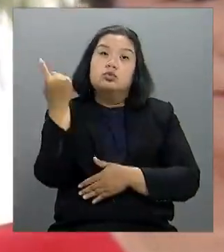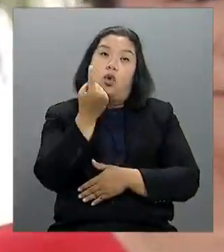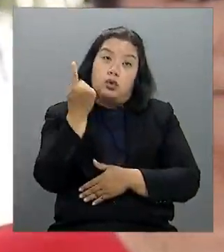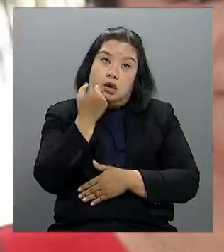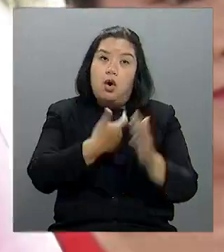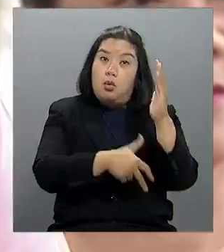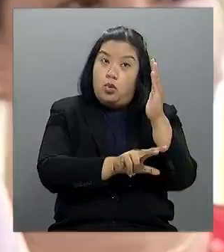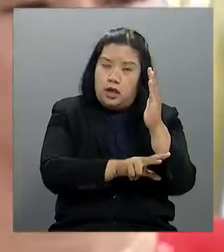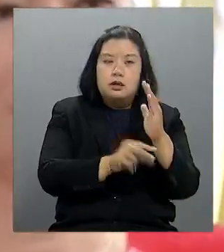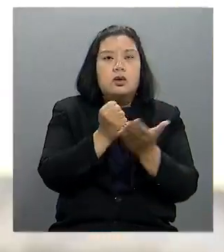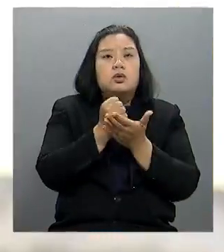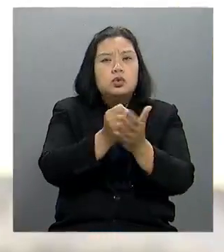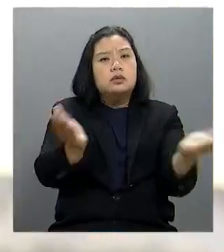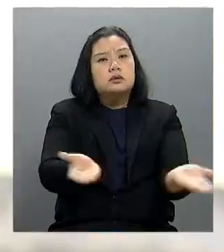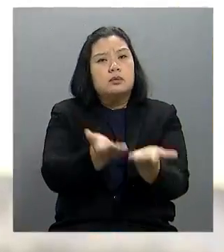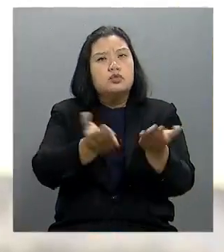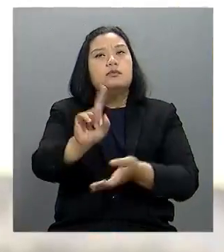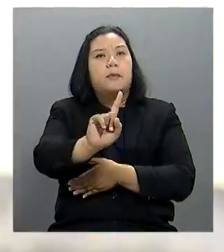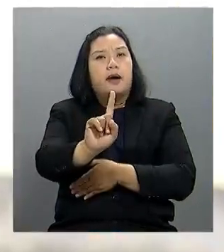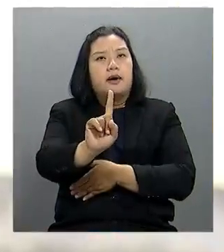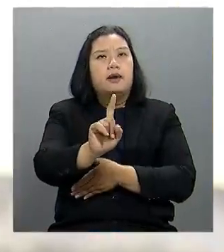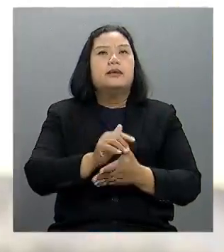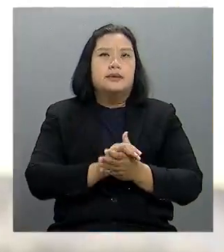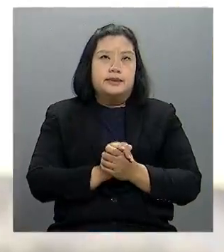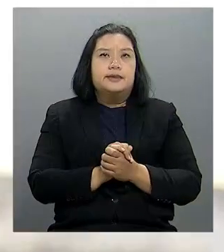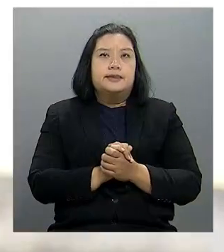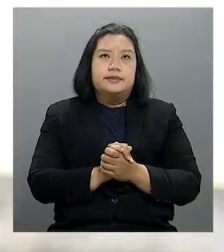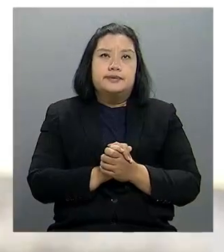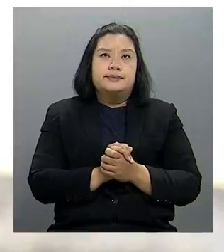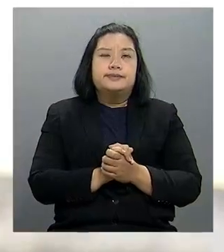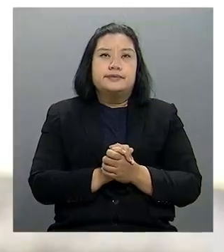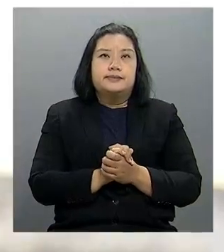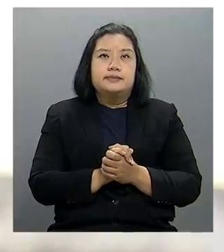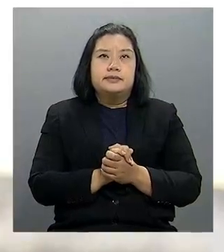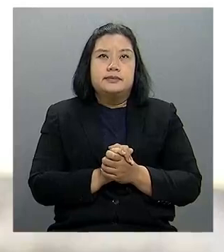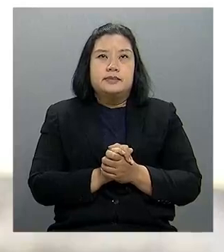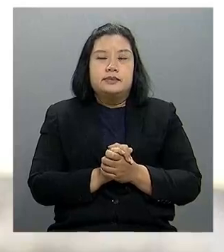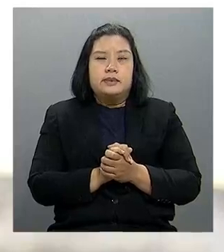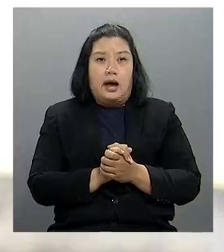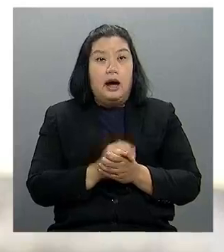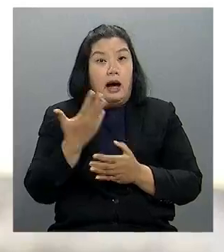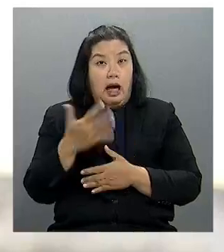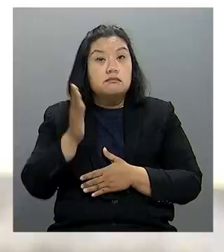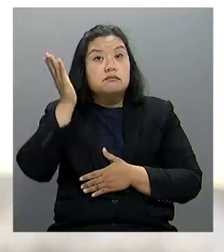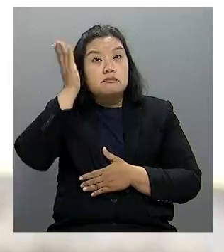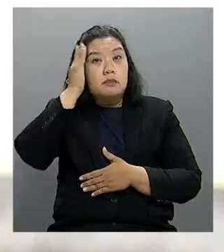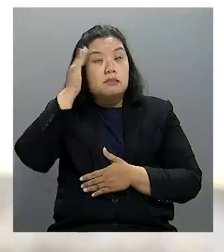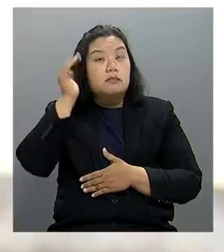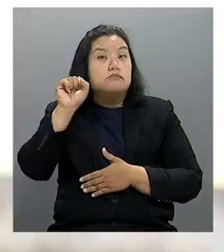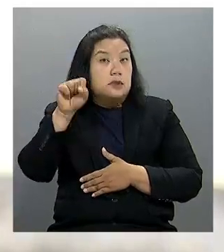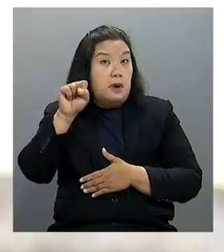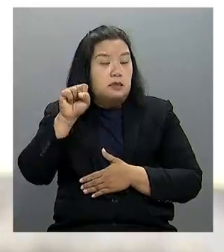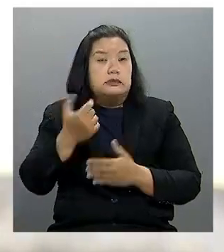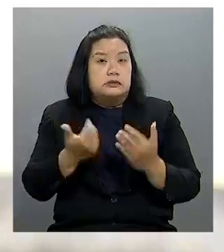นุนในเรื่องไหนบ้างคะ ครับคืออย่างที่เราทุกท่านทราบนะว่าภูเก็ตก็เป็นแหล่ง